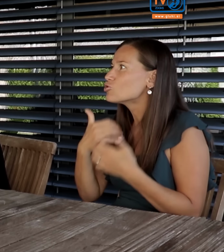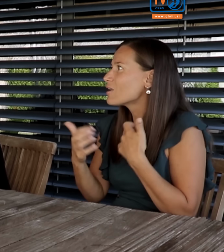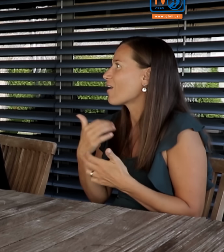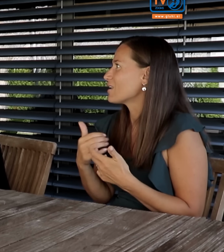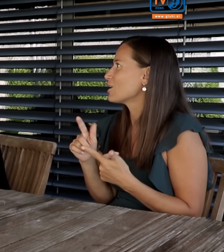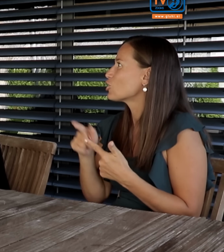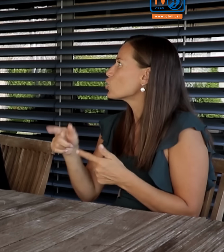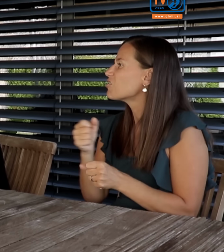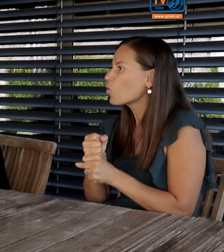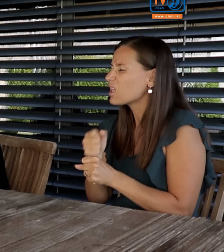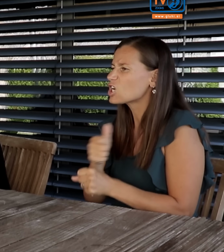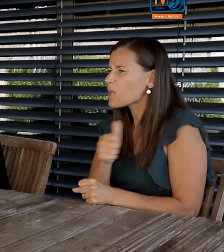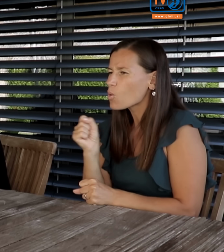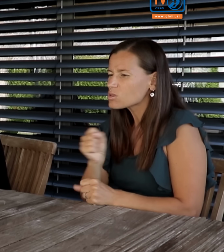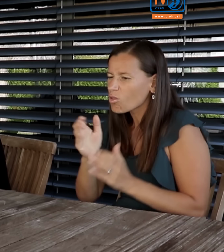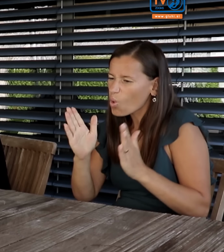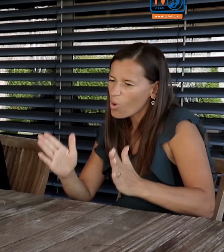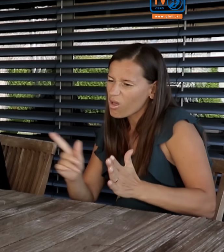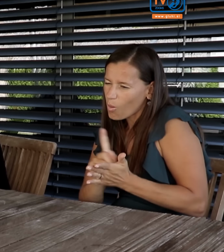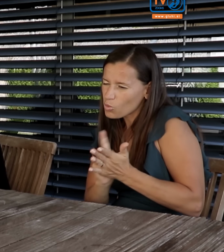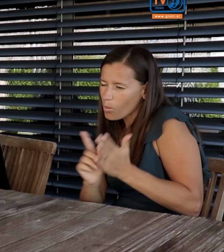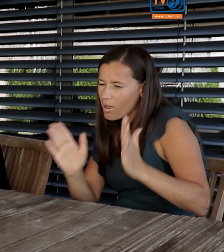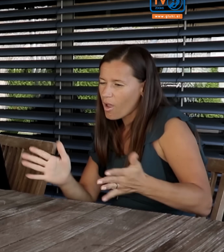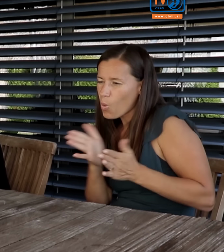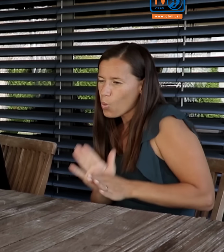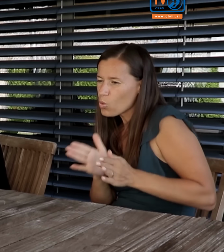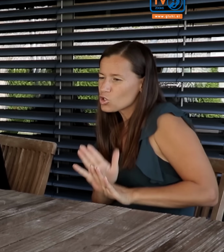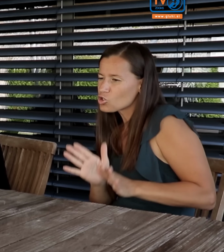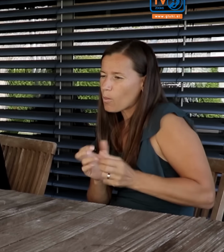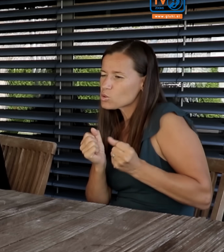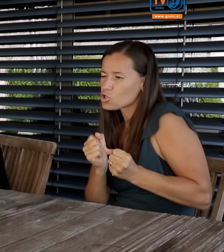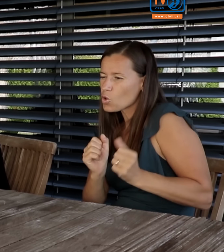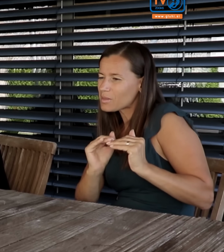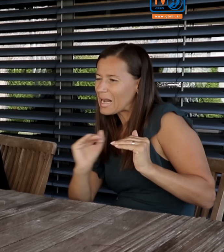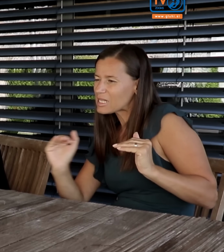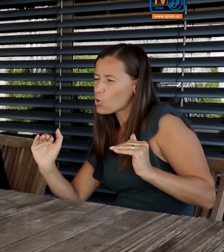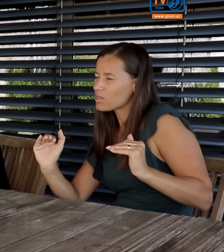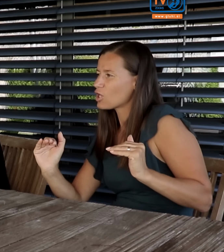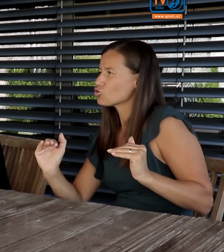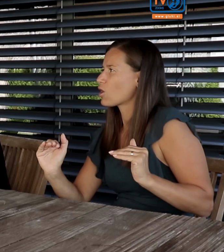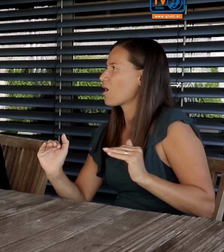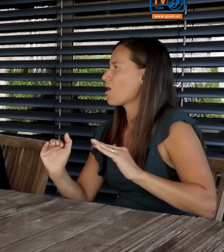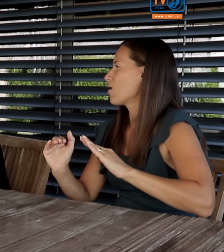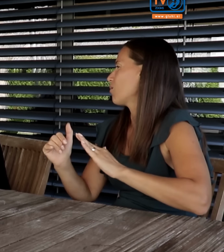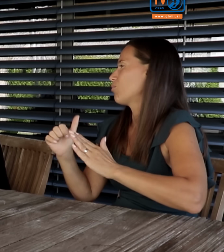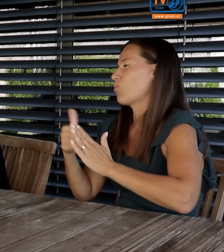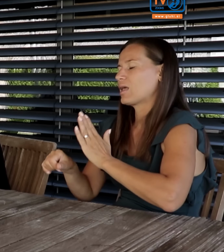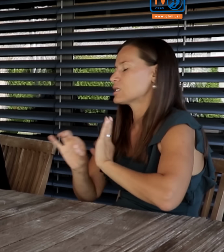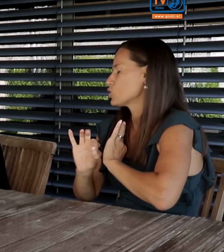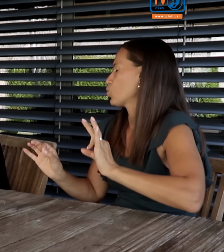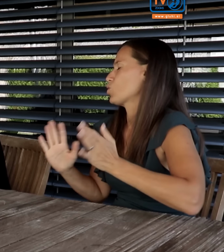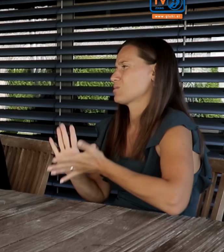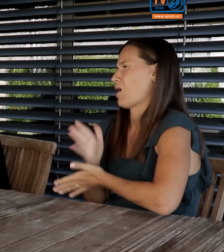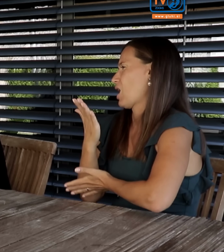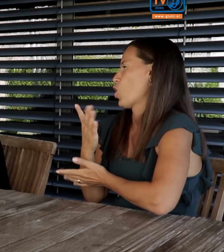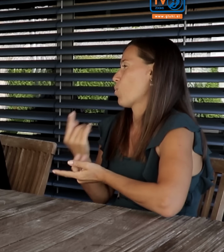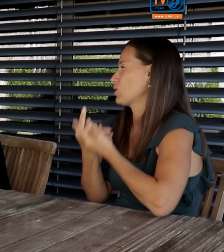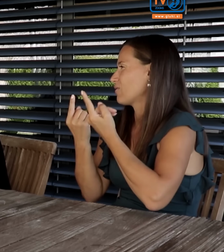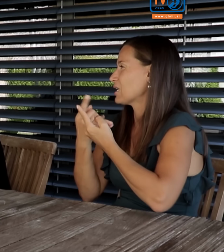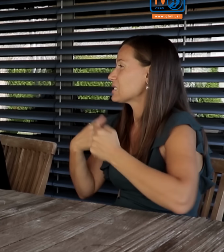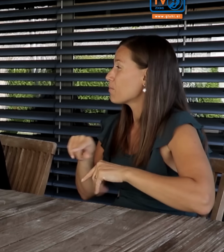delali samo zato, da boste hujšali ali pa da boste vzdrževali telesno težo, vam bo zagotovo v nekem trenutku zmanjkalo motivacije. Mi moramo